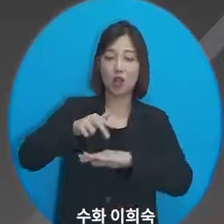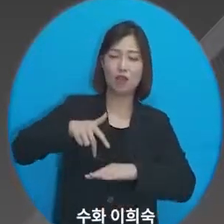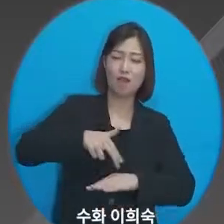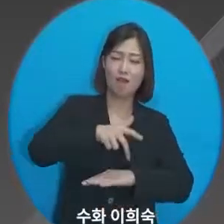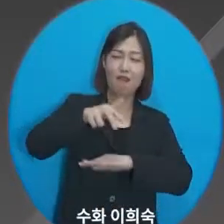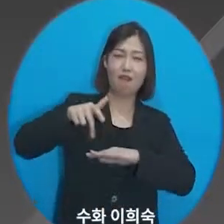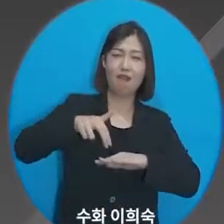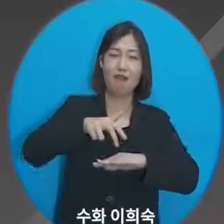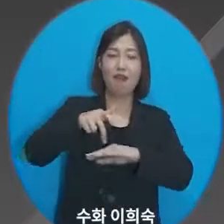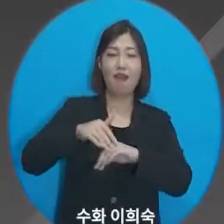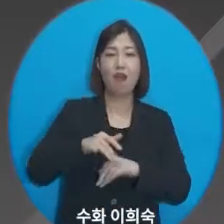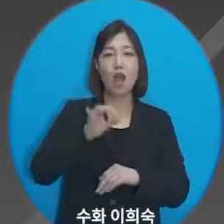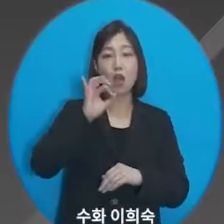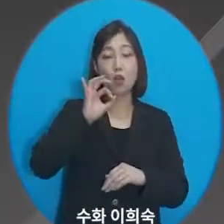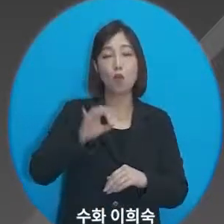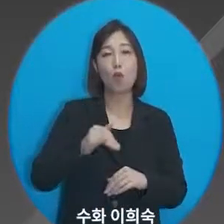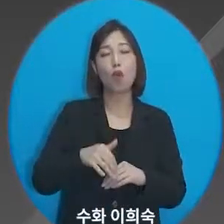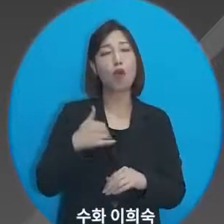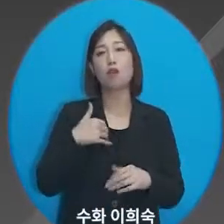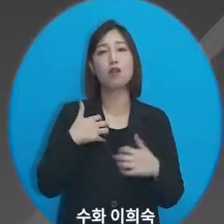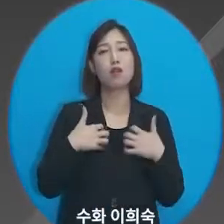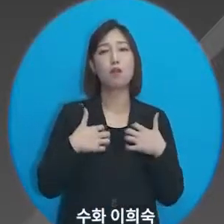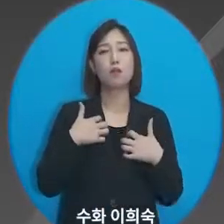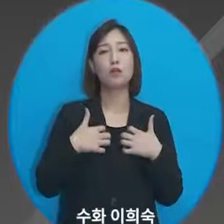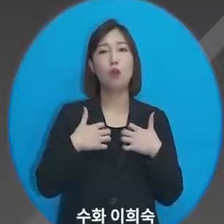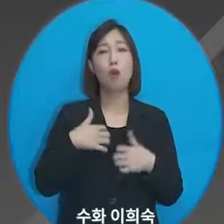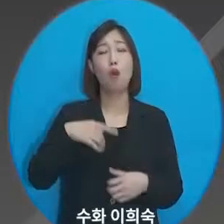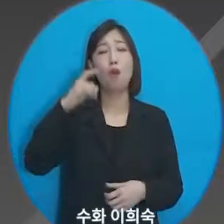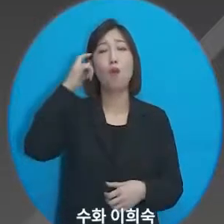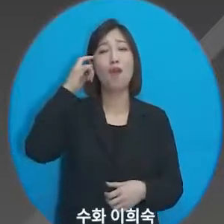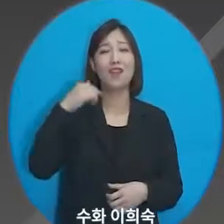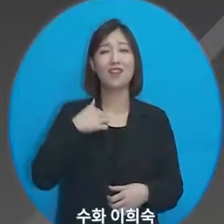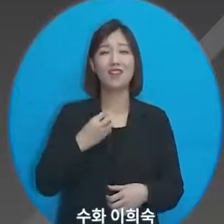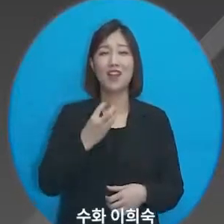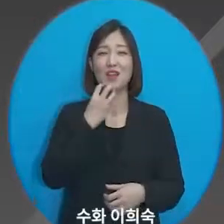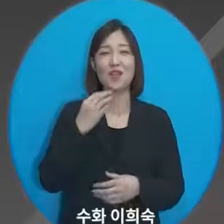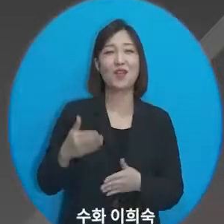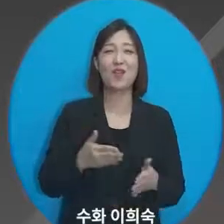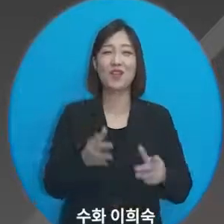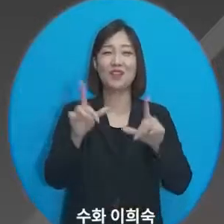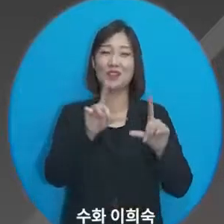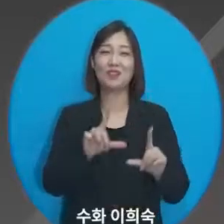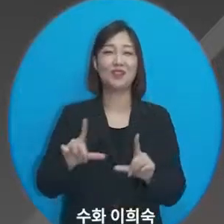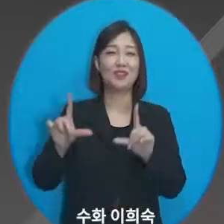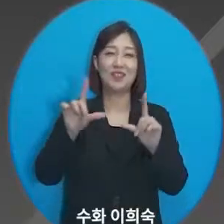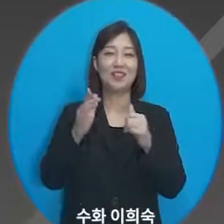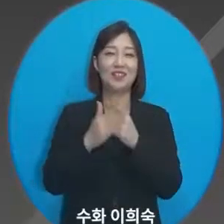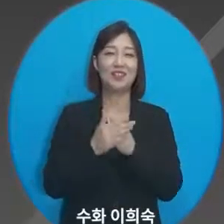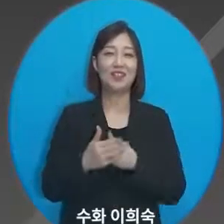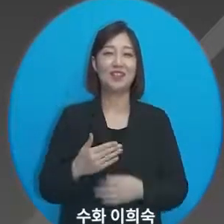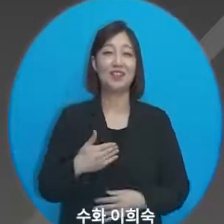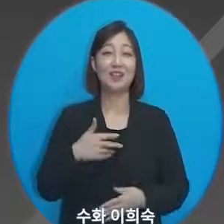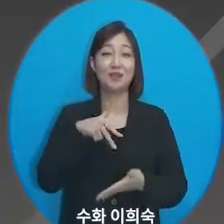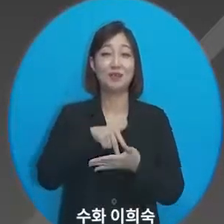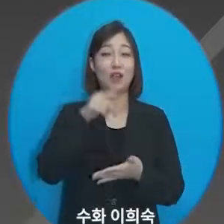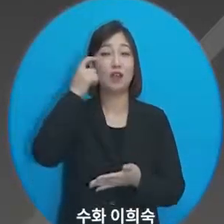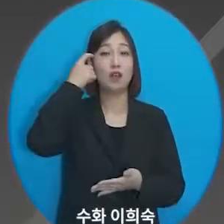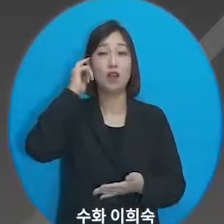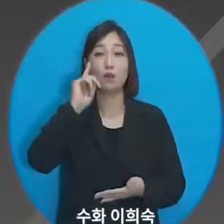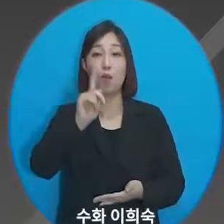너무 즐거웠습니다. 기뻤고, 제가 이제 경기도에 살기 때문에 이런 생각이 들었어요.